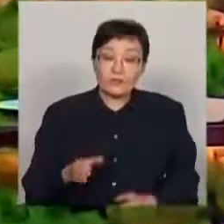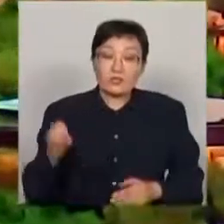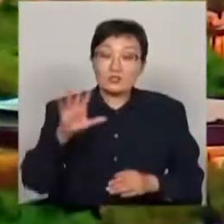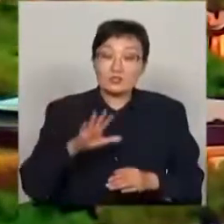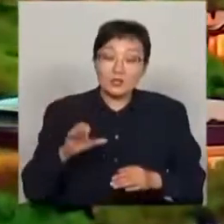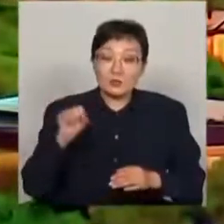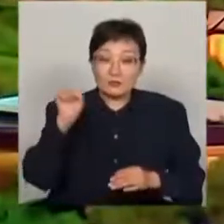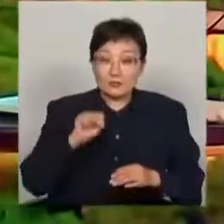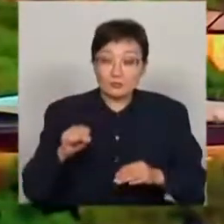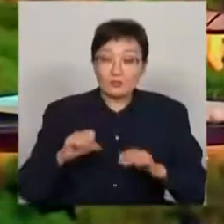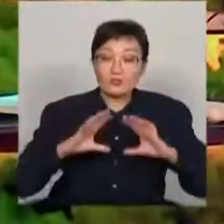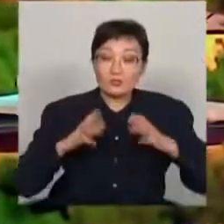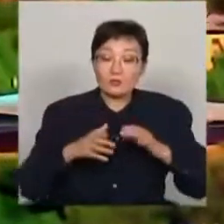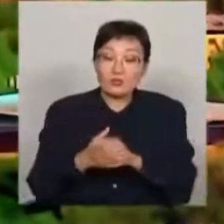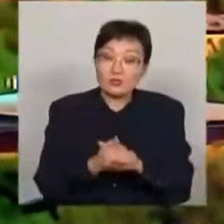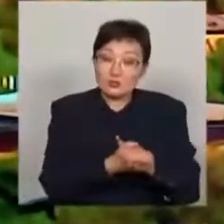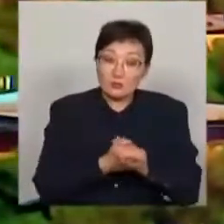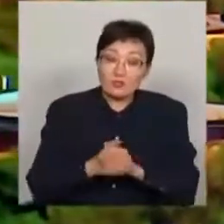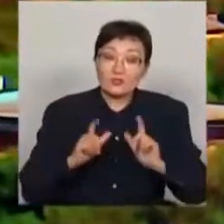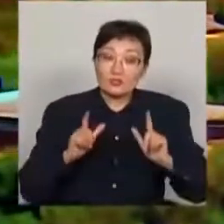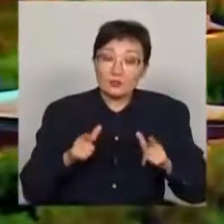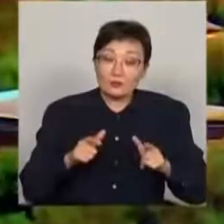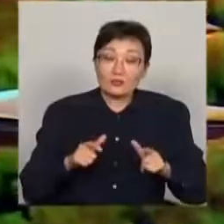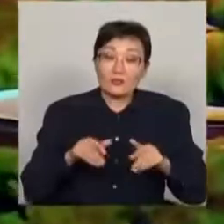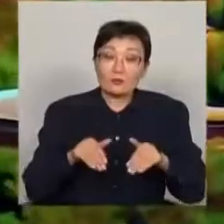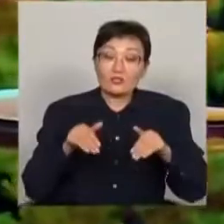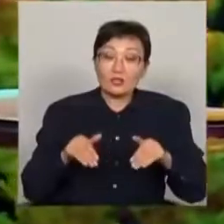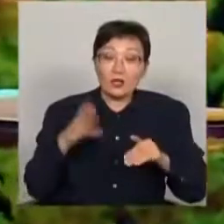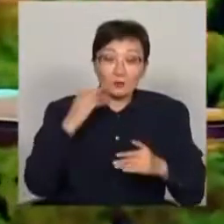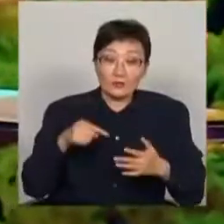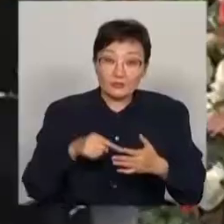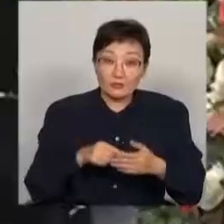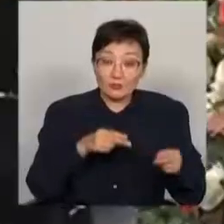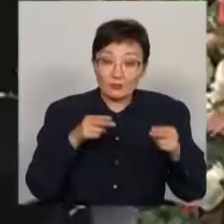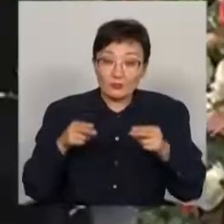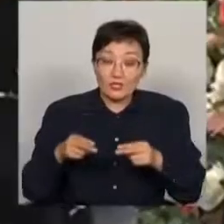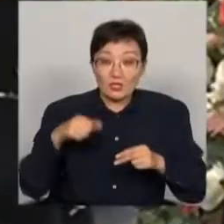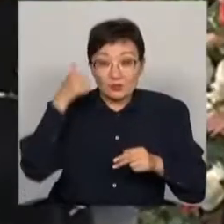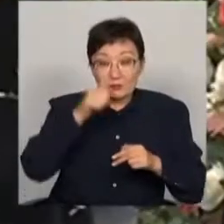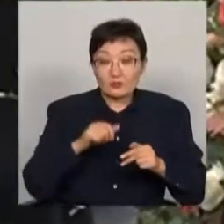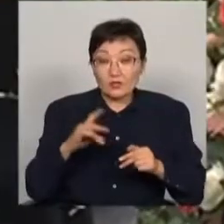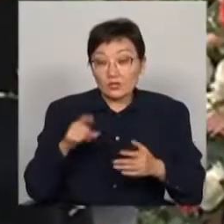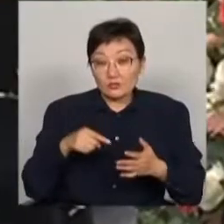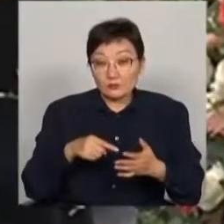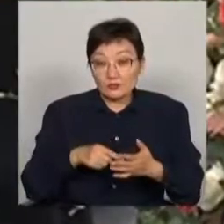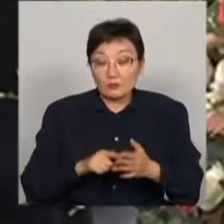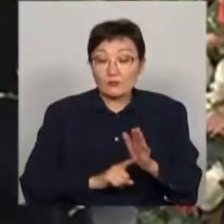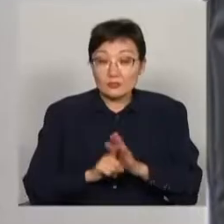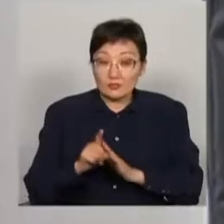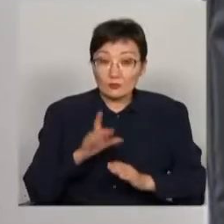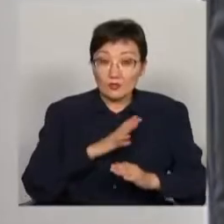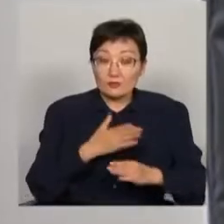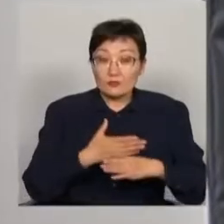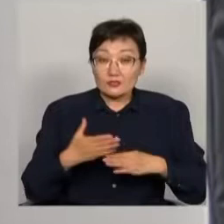Европа, Азия халықаралық бейбітшілік және келісім шеруі Алматыға келді. Марш айдың басында елордамыз Нұр-Сұлтаннан бастау алған,